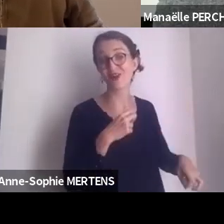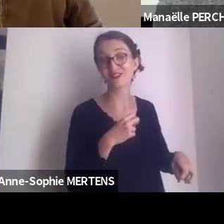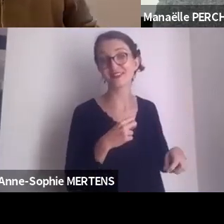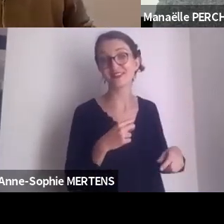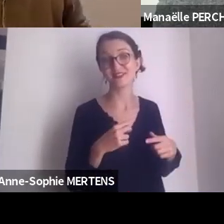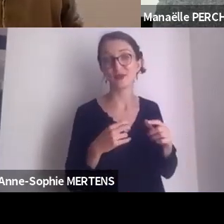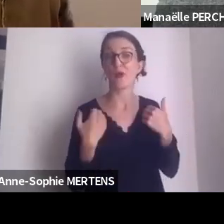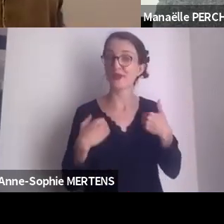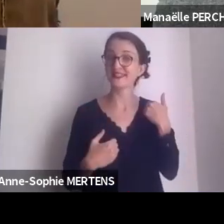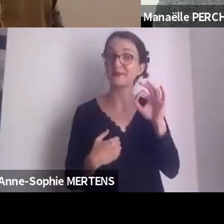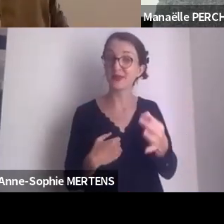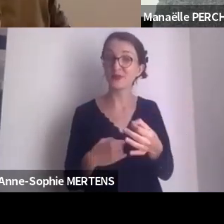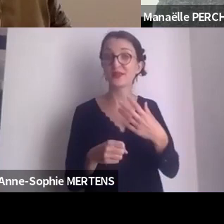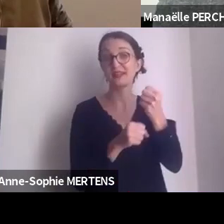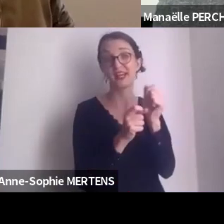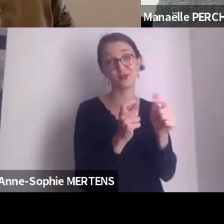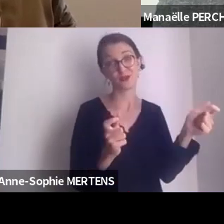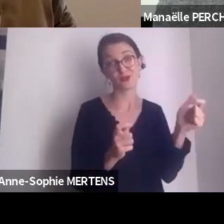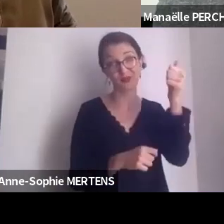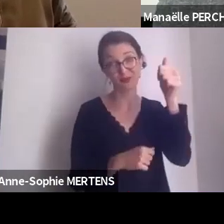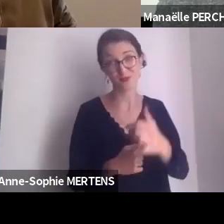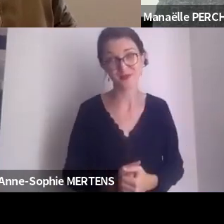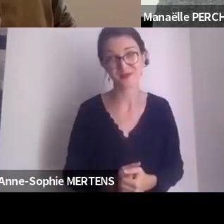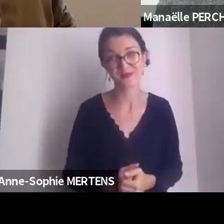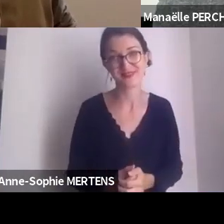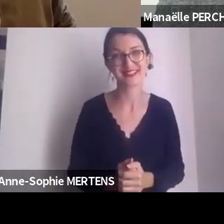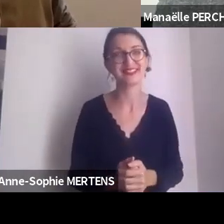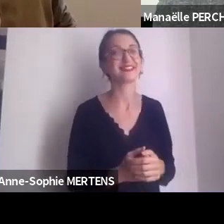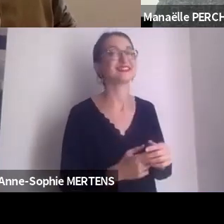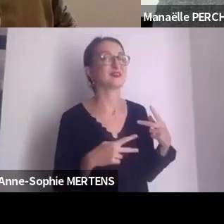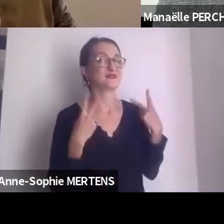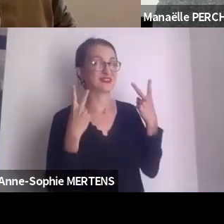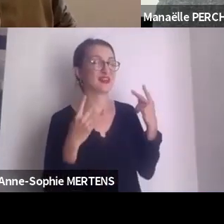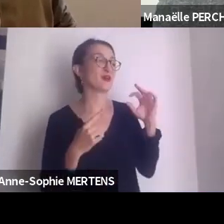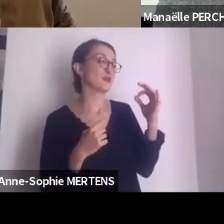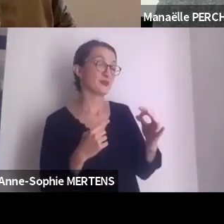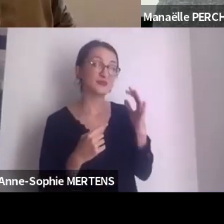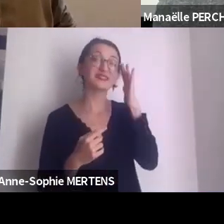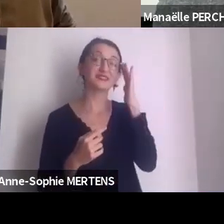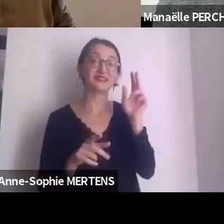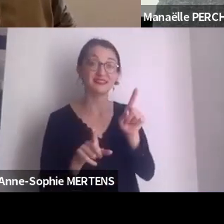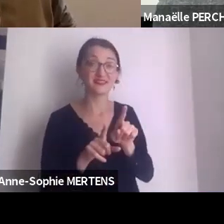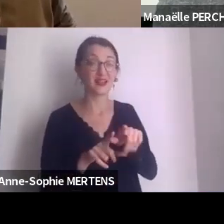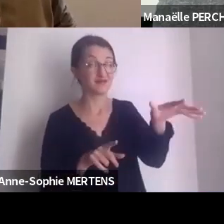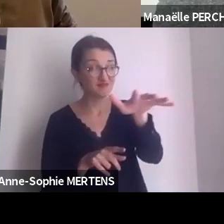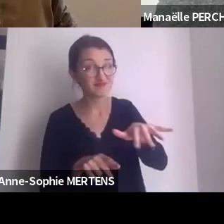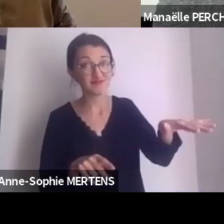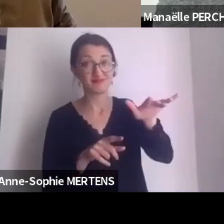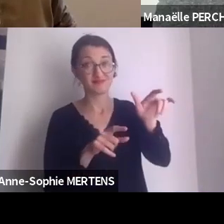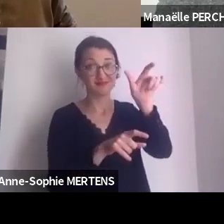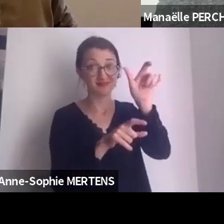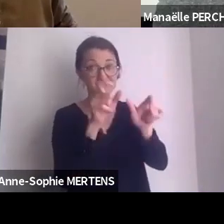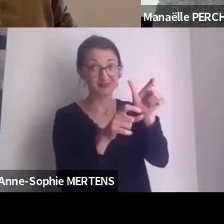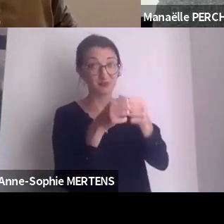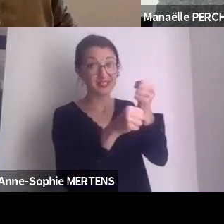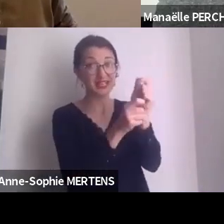Et j'entends du coup, dans ce que tu dis, Laurent, je te trouve très intéressant, c'est que du coup, chers entrepreneurs en situation de handicap, faites-vous confiance puisque naturellement,